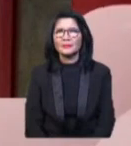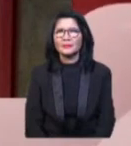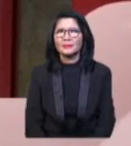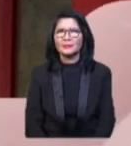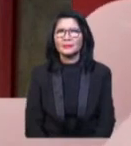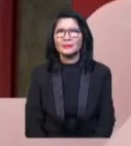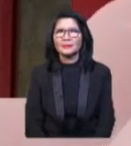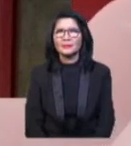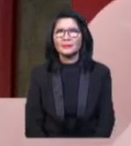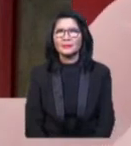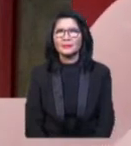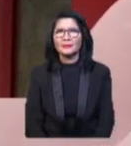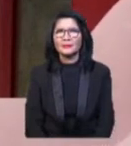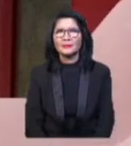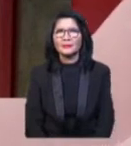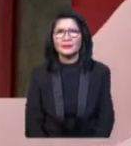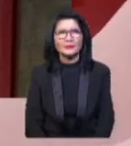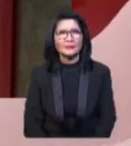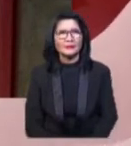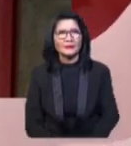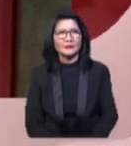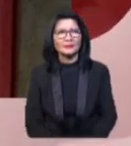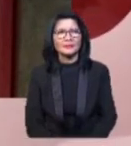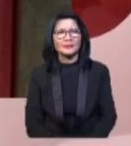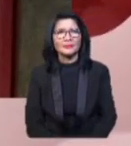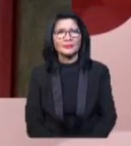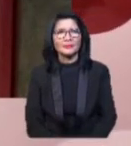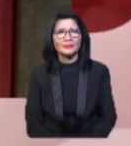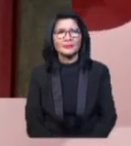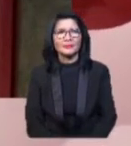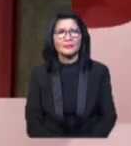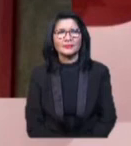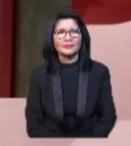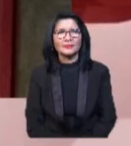itu salah satu meeting yang paling seru dan menegangkan dan